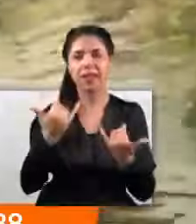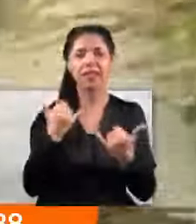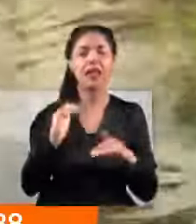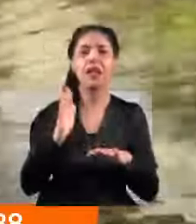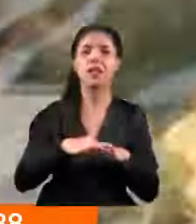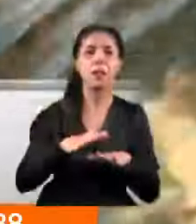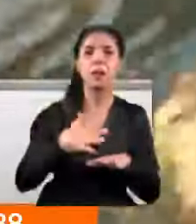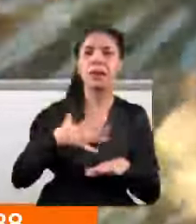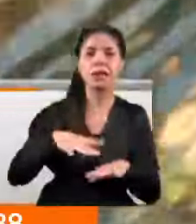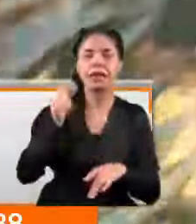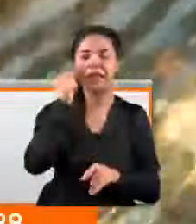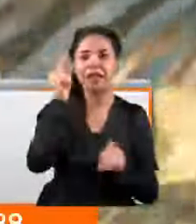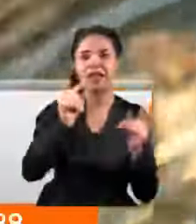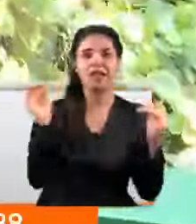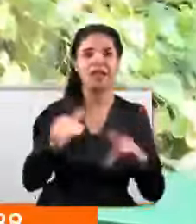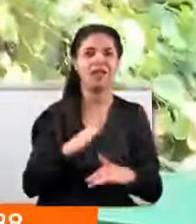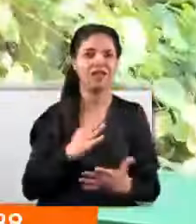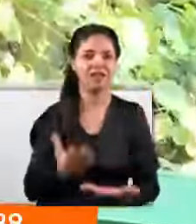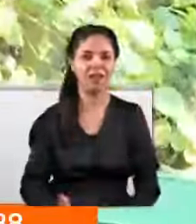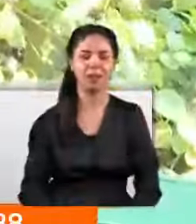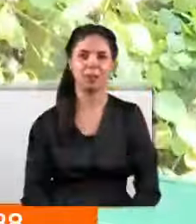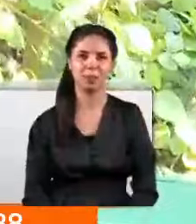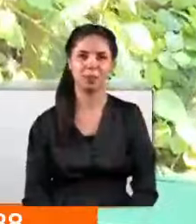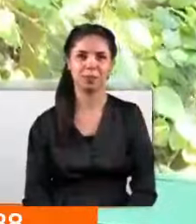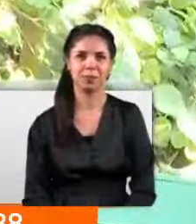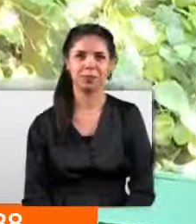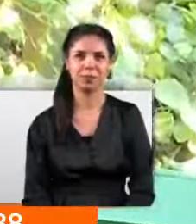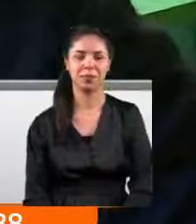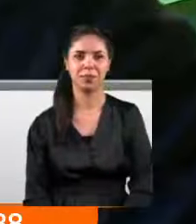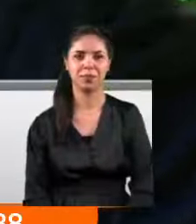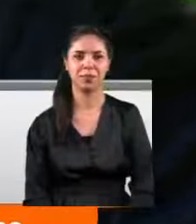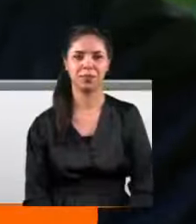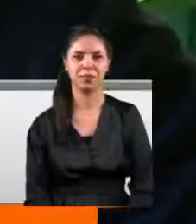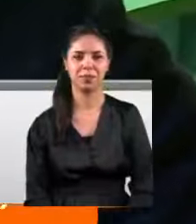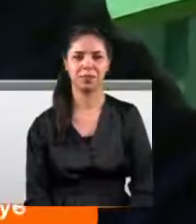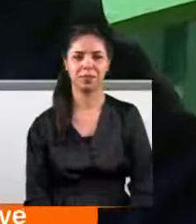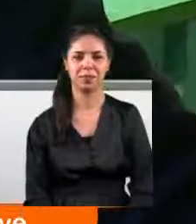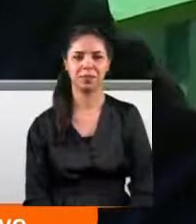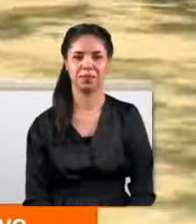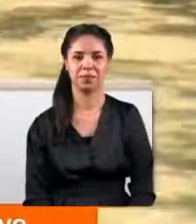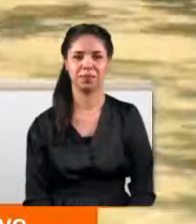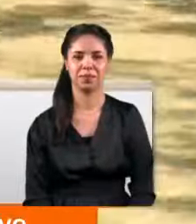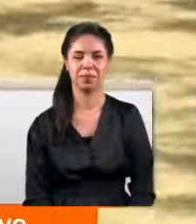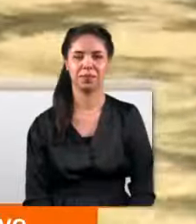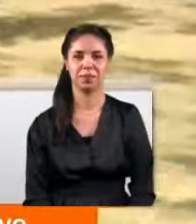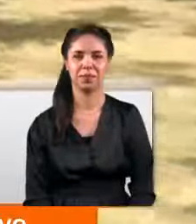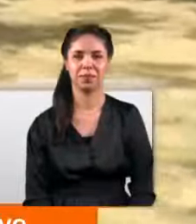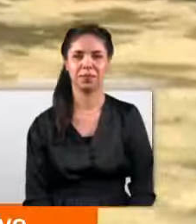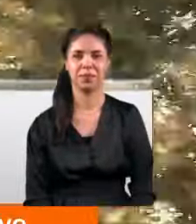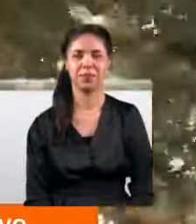yapmak isteyenlerin uğrak adresi. Sessiz sakinlik çok fazla. Dört dörtlük bir yer burası dinlenmek için.